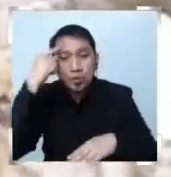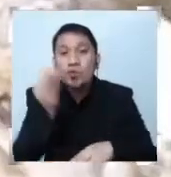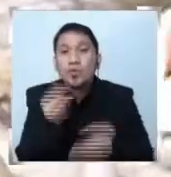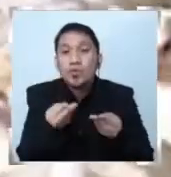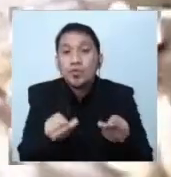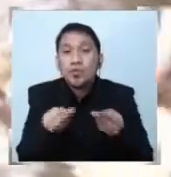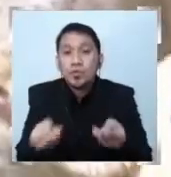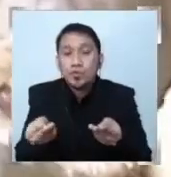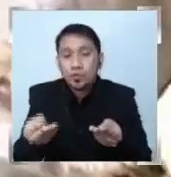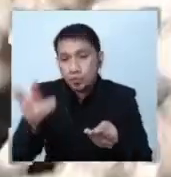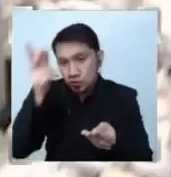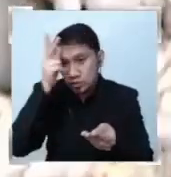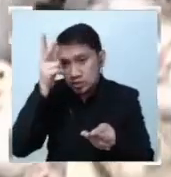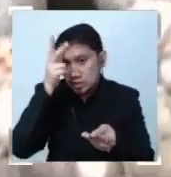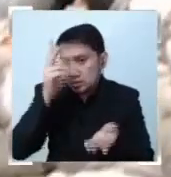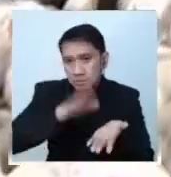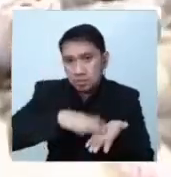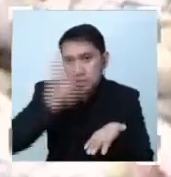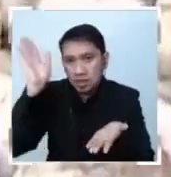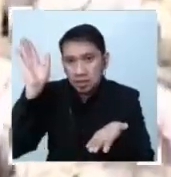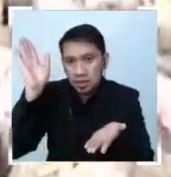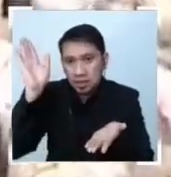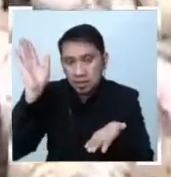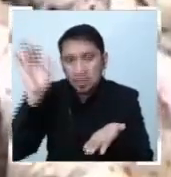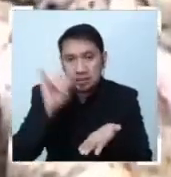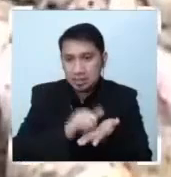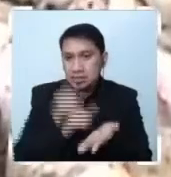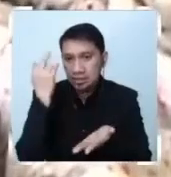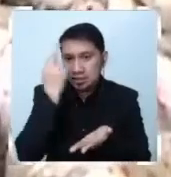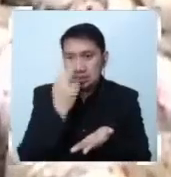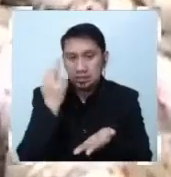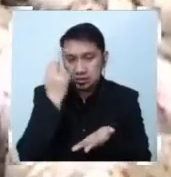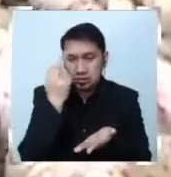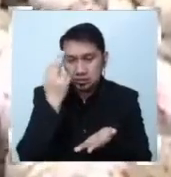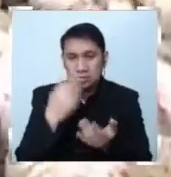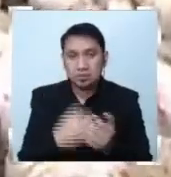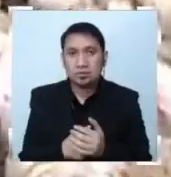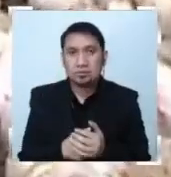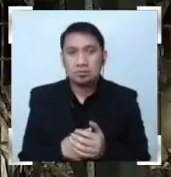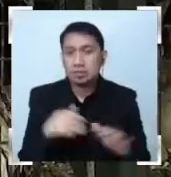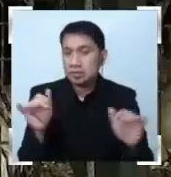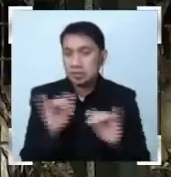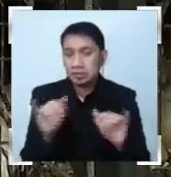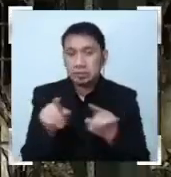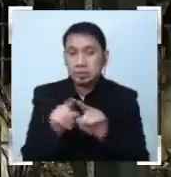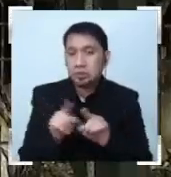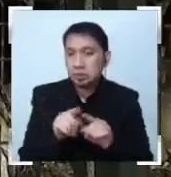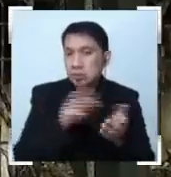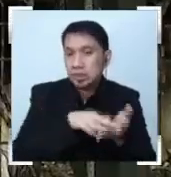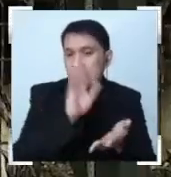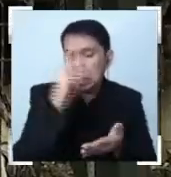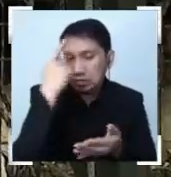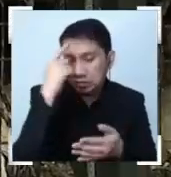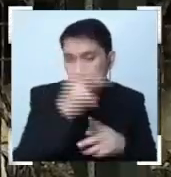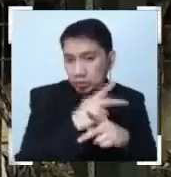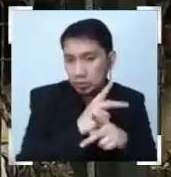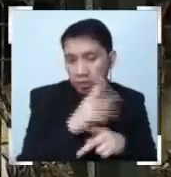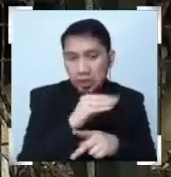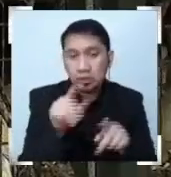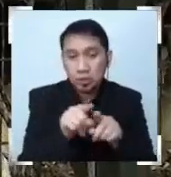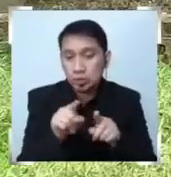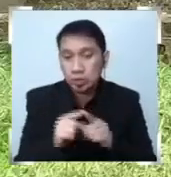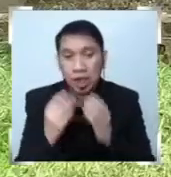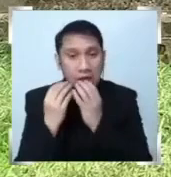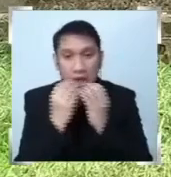pagtaas po ng input cost natin ay dahil record high yung pagtaas ng soya. Ang corn po ay tumaas no